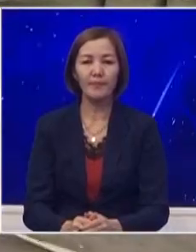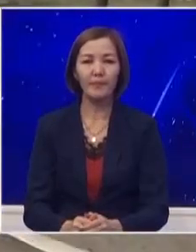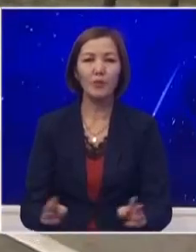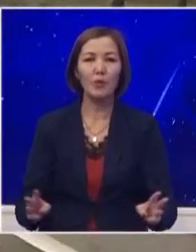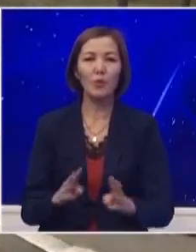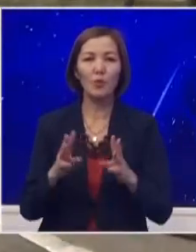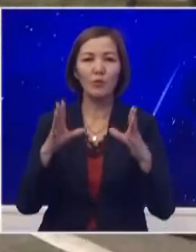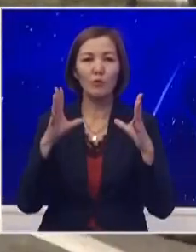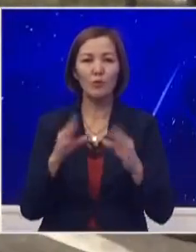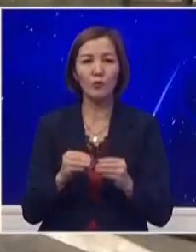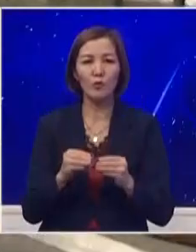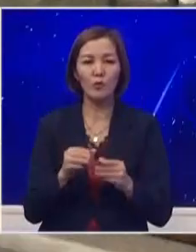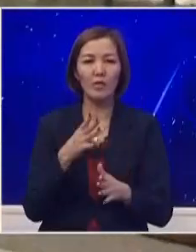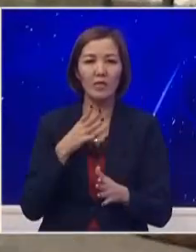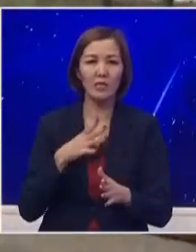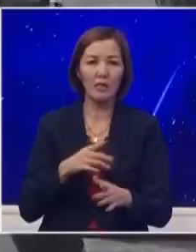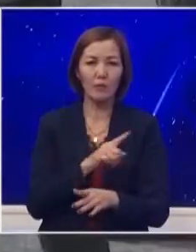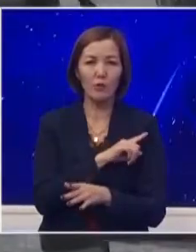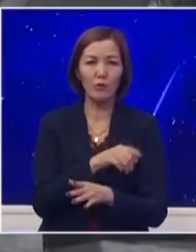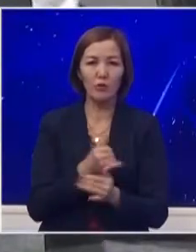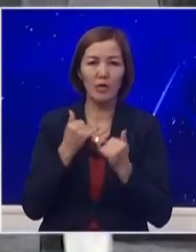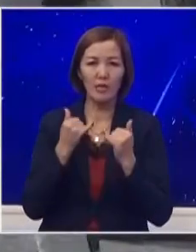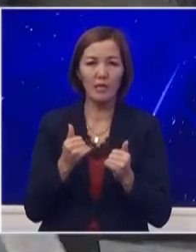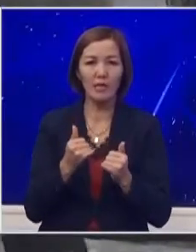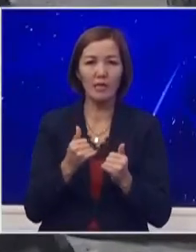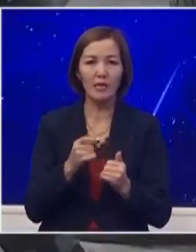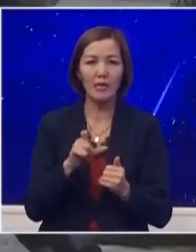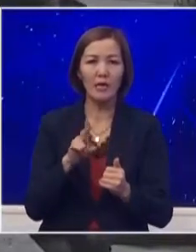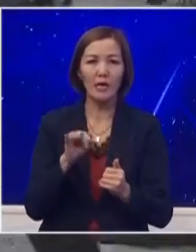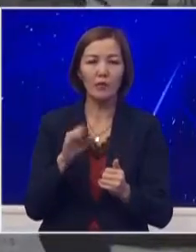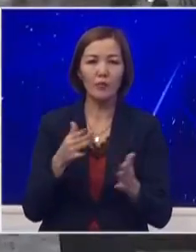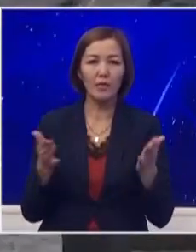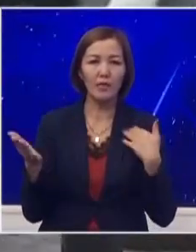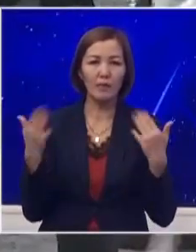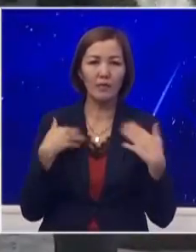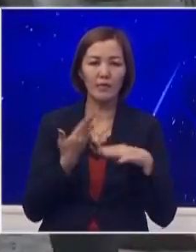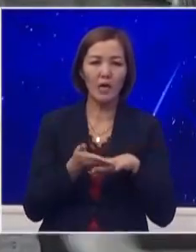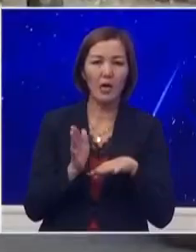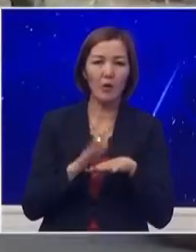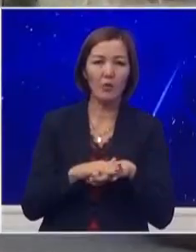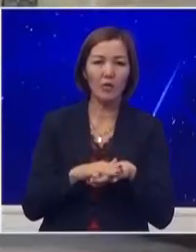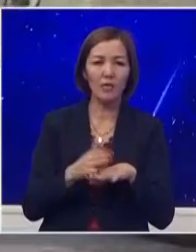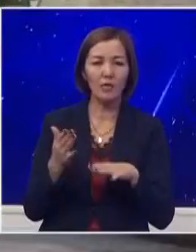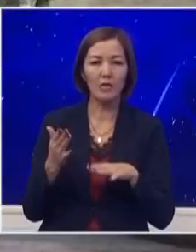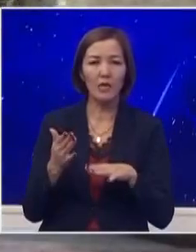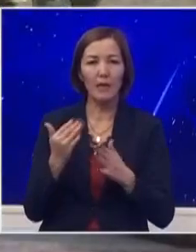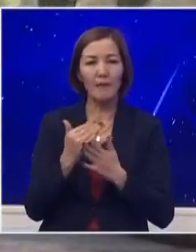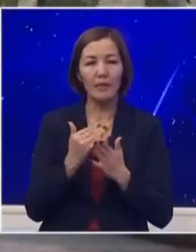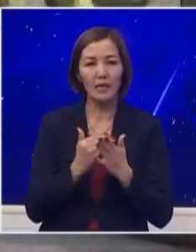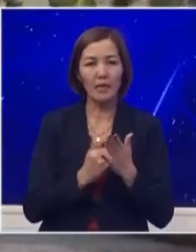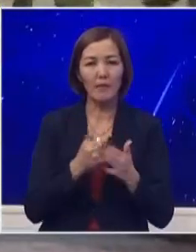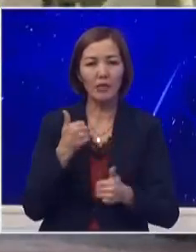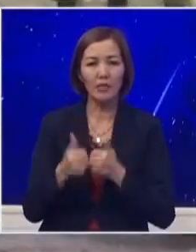Өрт сөндіру кроссфиті бұл шыдамдылықпен күшке арналған. Негізінде аэробты, гимнастикалық және ауыр атлетика жаттығуларынан тұратын бағдарлама.